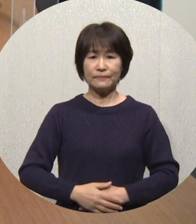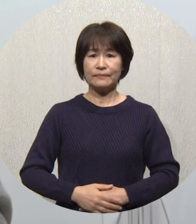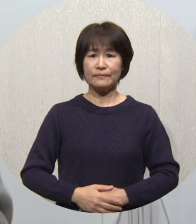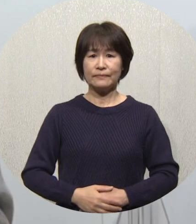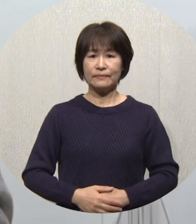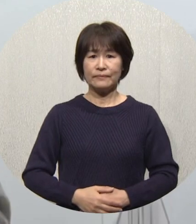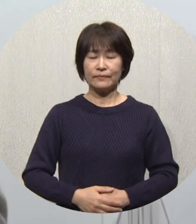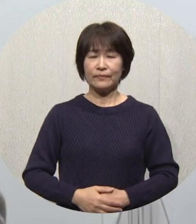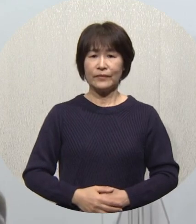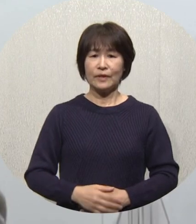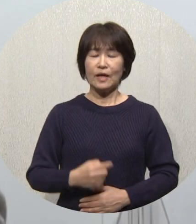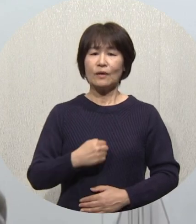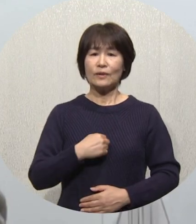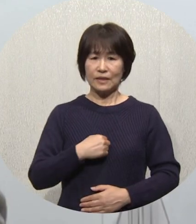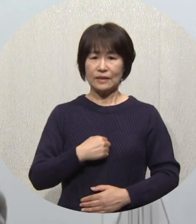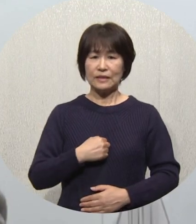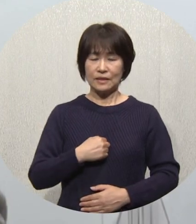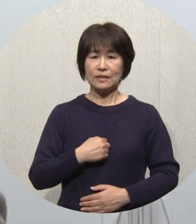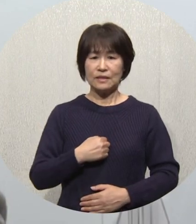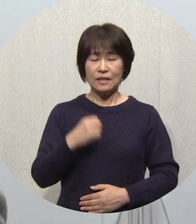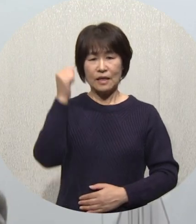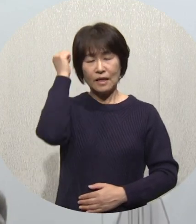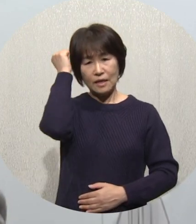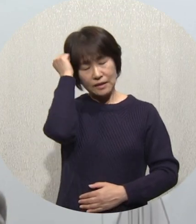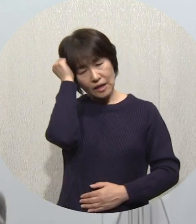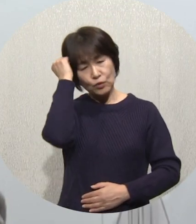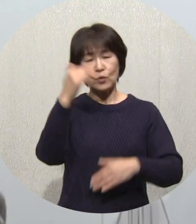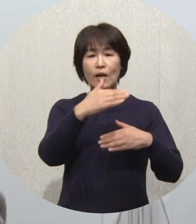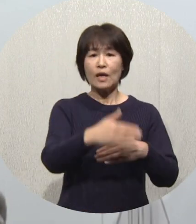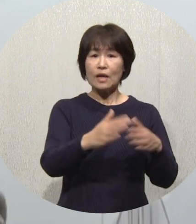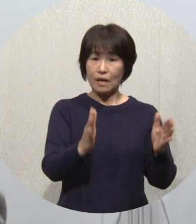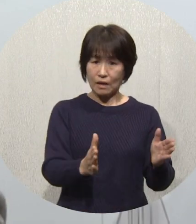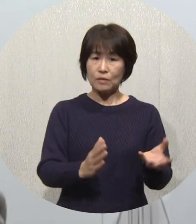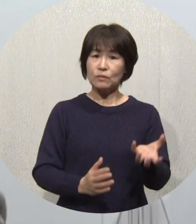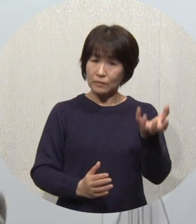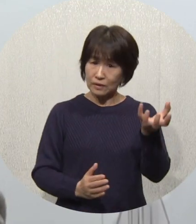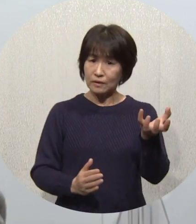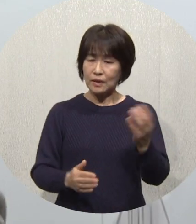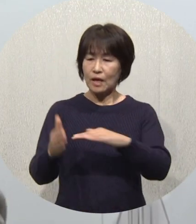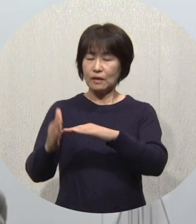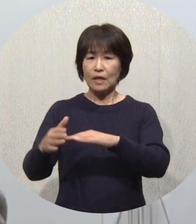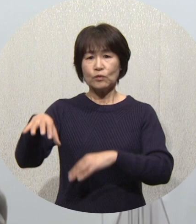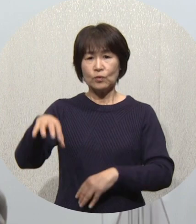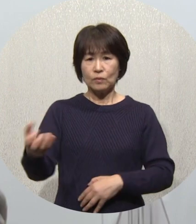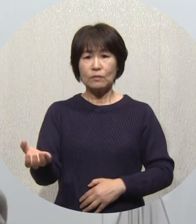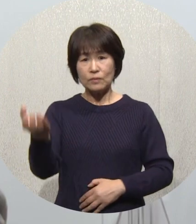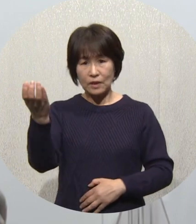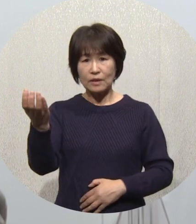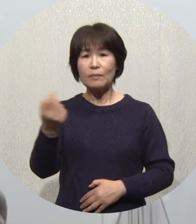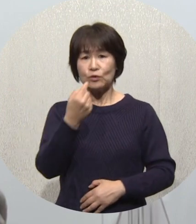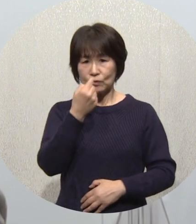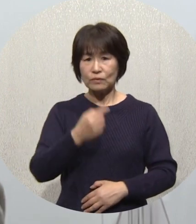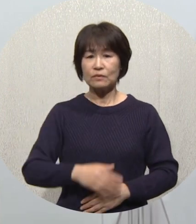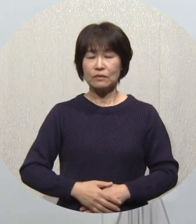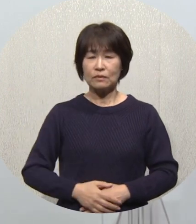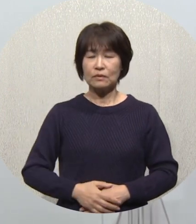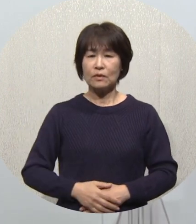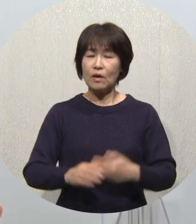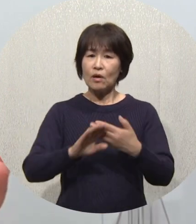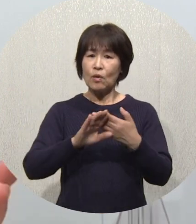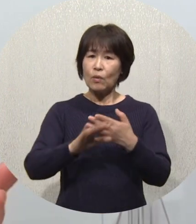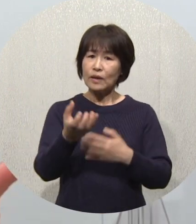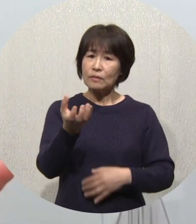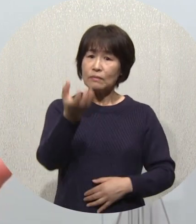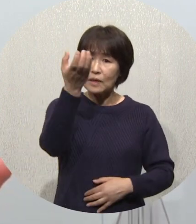はい、 私は住宅用火災警報器、寝る部屋とそれから台所につけているんですが、他に